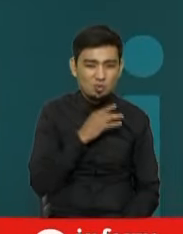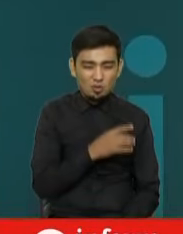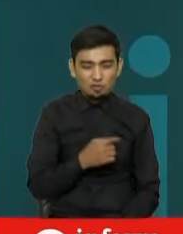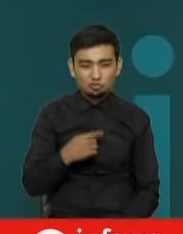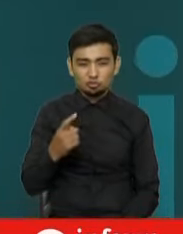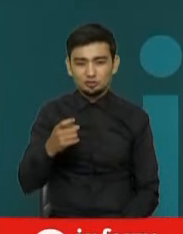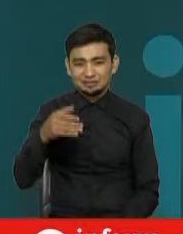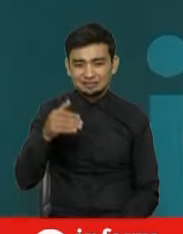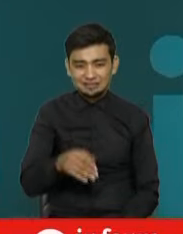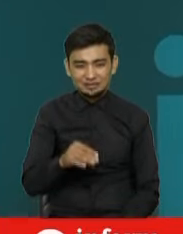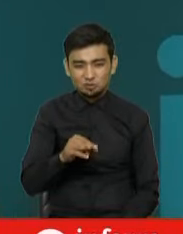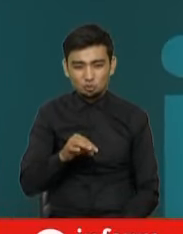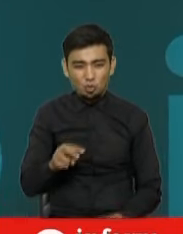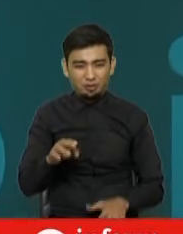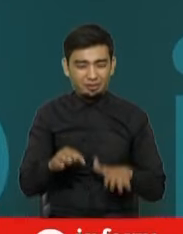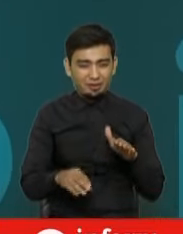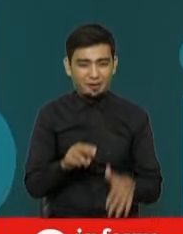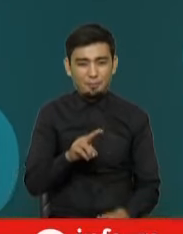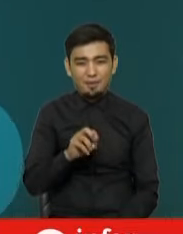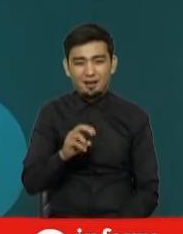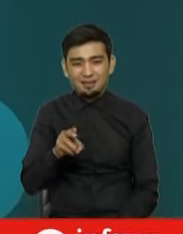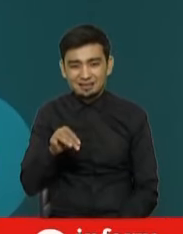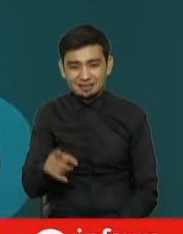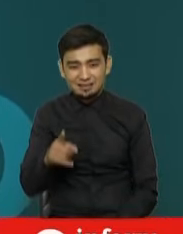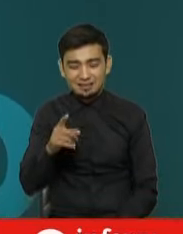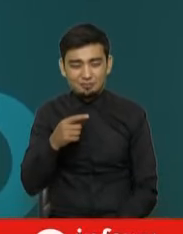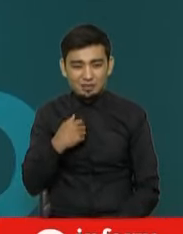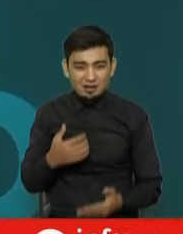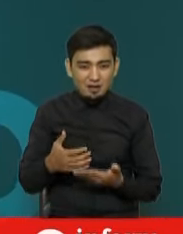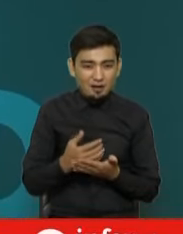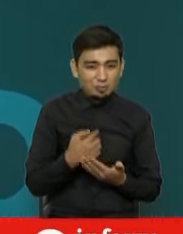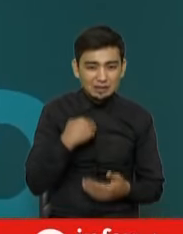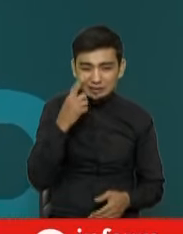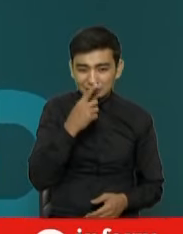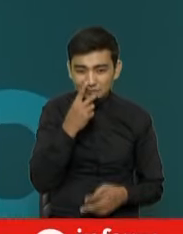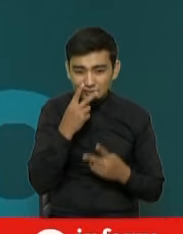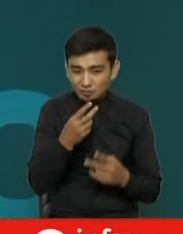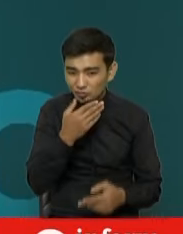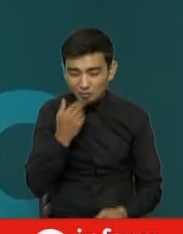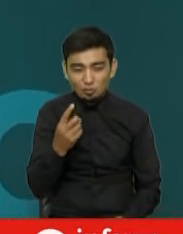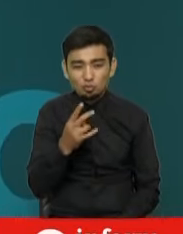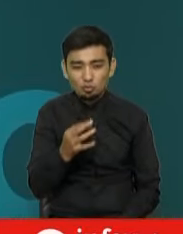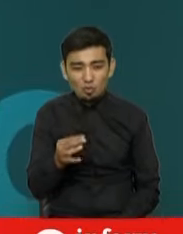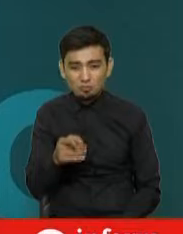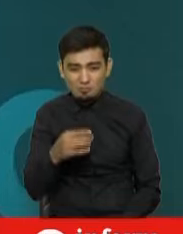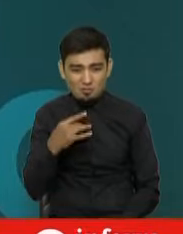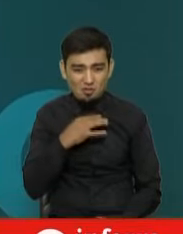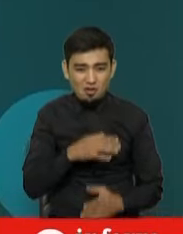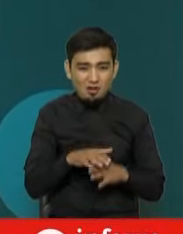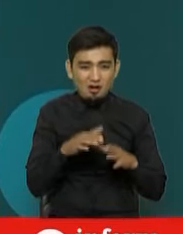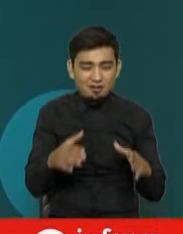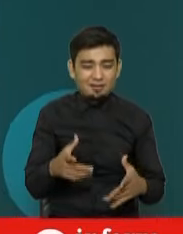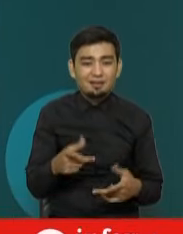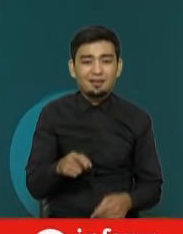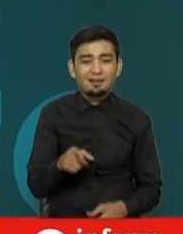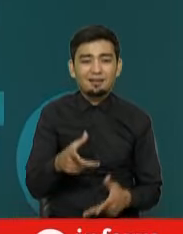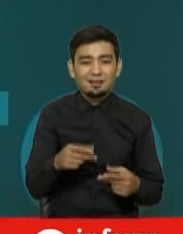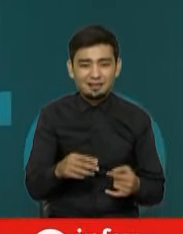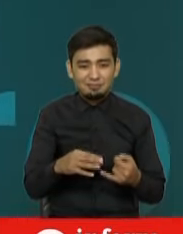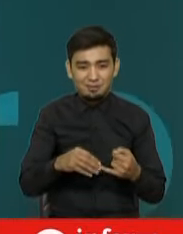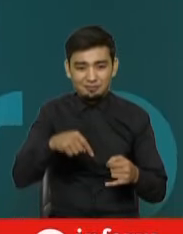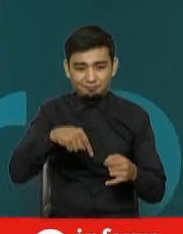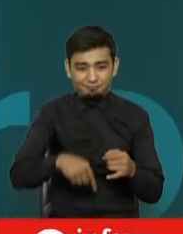тонн пластика. Но их физически мы не видим. Но мы знаем, что они образуются. А они где? Они, скорее всего, под землей